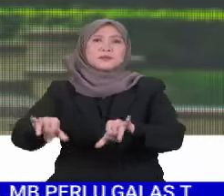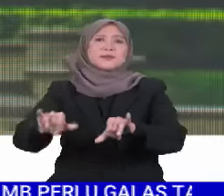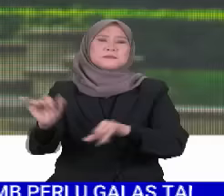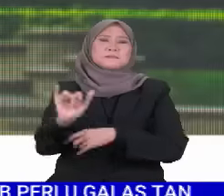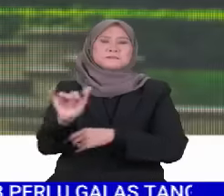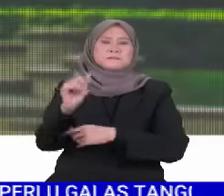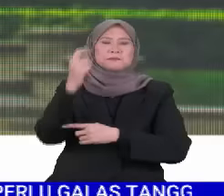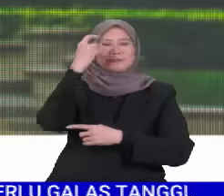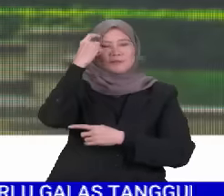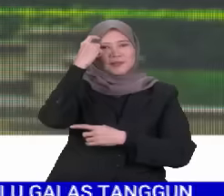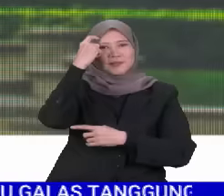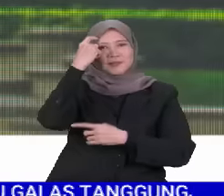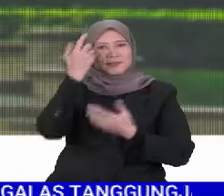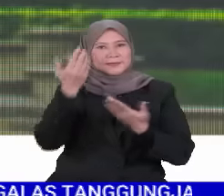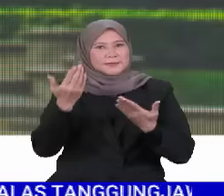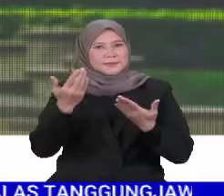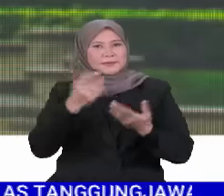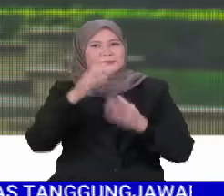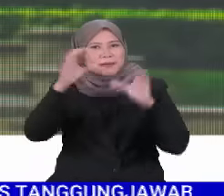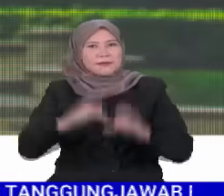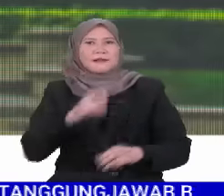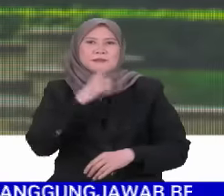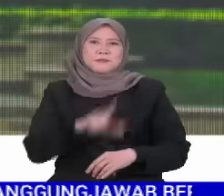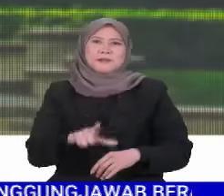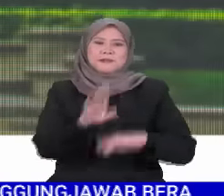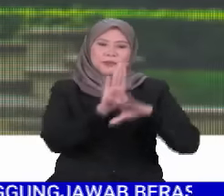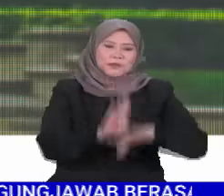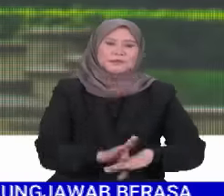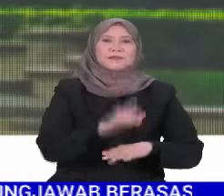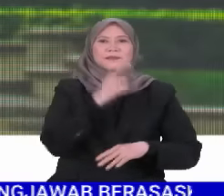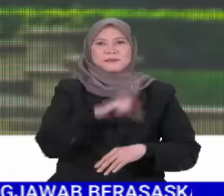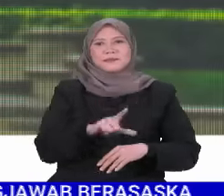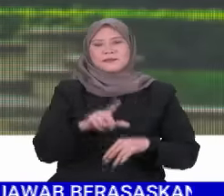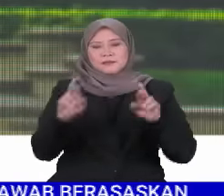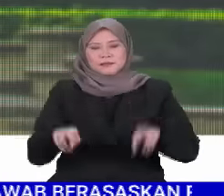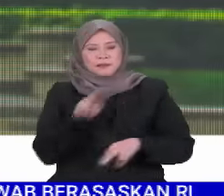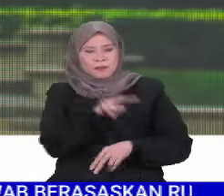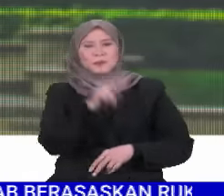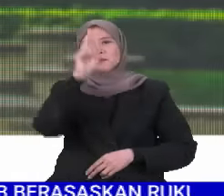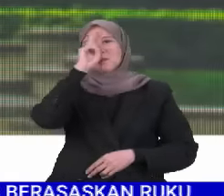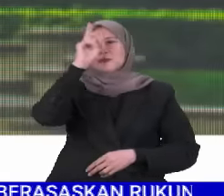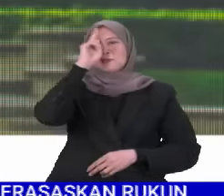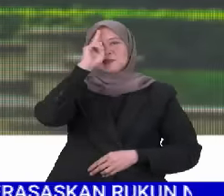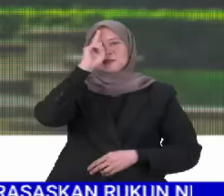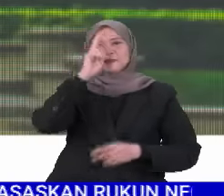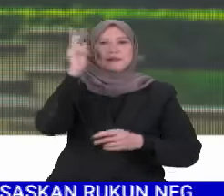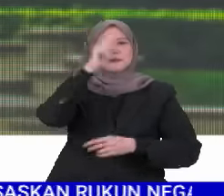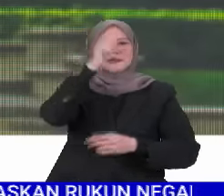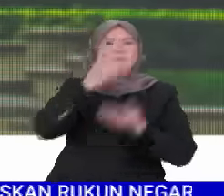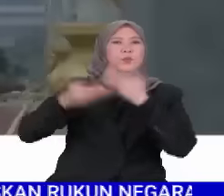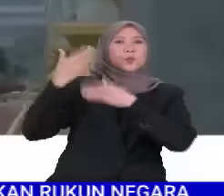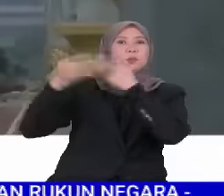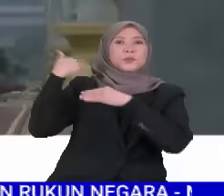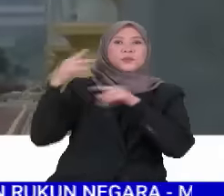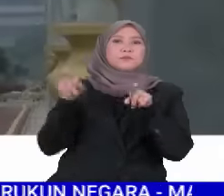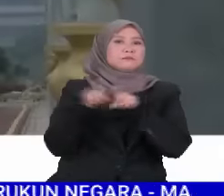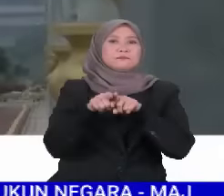terus berpikir dengan pendekatannya lamo budaya yang lama dan layak melihat sama saja kerajaan yang sebelumnya kerajaan